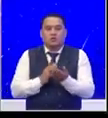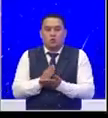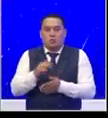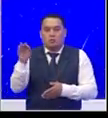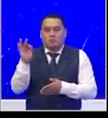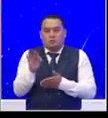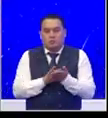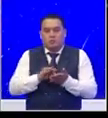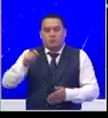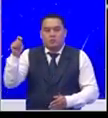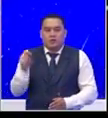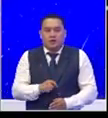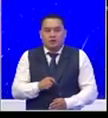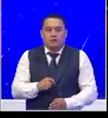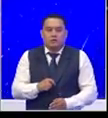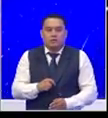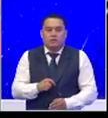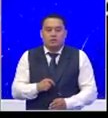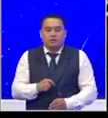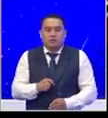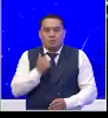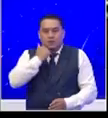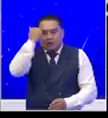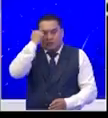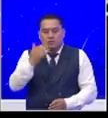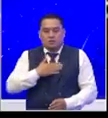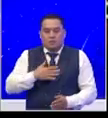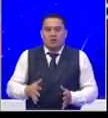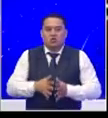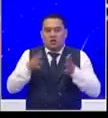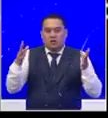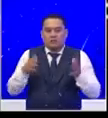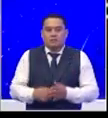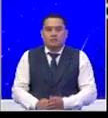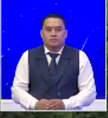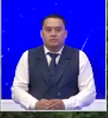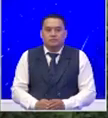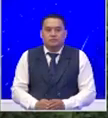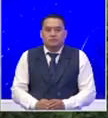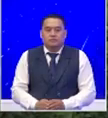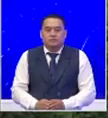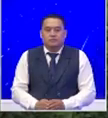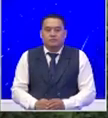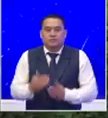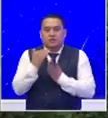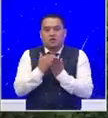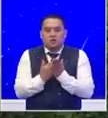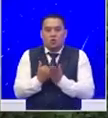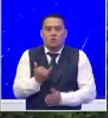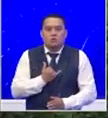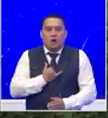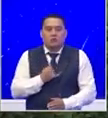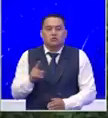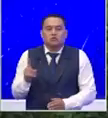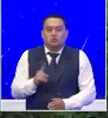вовремя. Все, благодарность большая. Все. Статистика у нас выглядит таким образом,